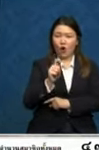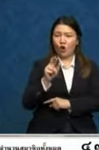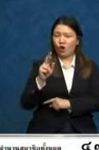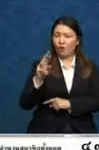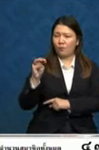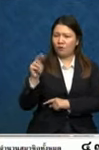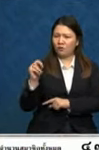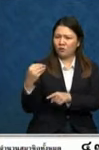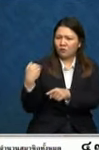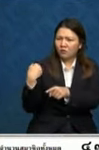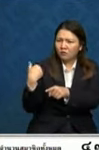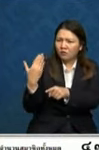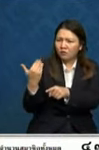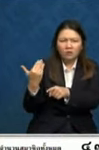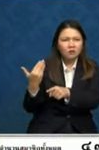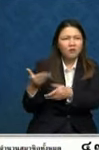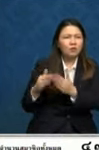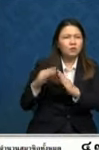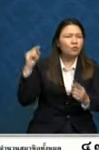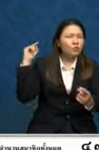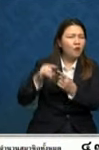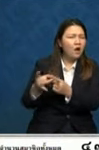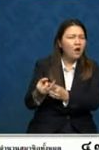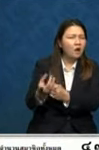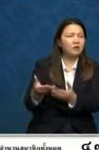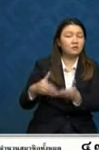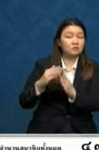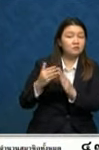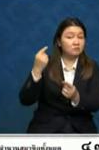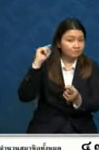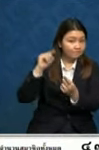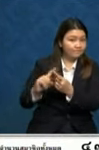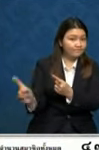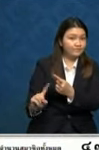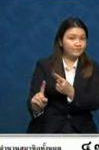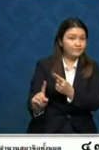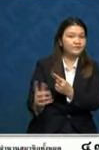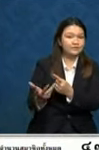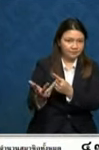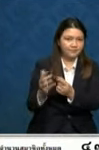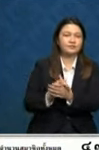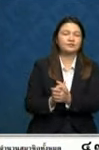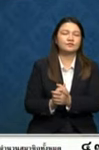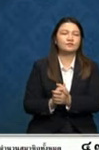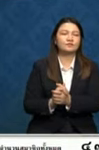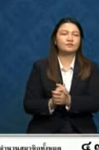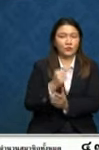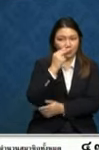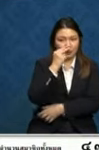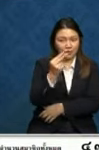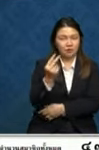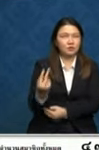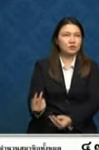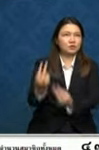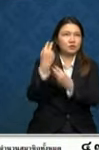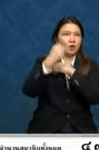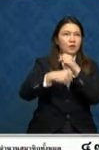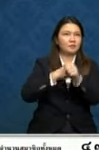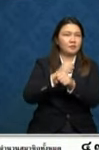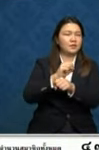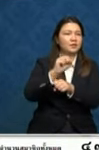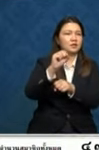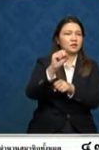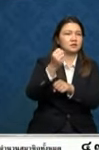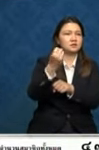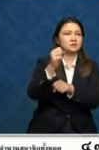ผมไปดูวัตถุประสงค์ในการจัดตั้งการจัดตั้งกอรมน.เนี่ยจัดตั้งขึ้นมาเพื่ออะไรนะครับย้อนไปปี16เนี่ยบอกว่